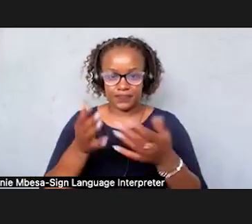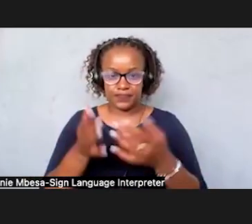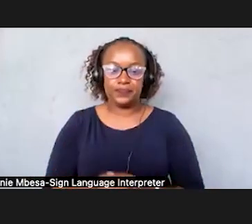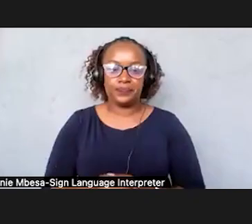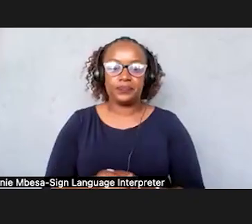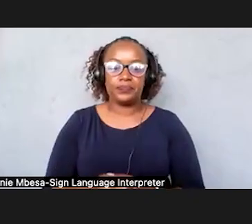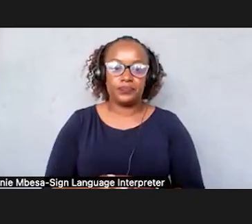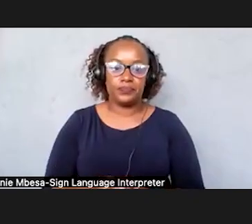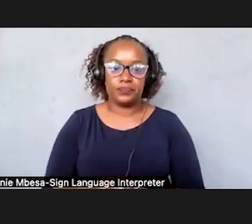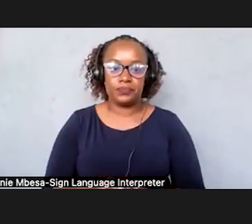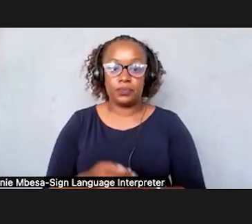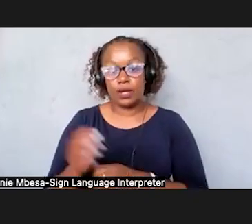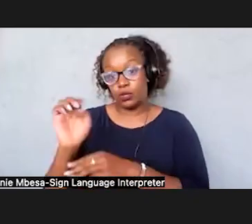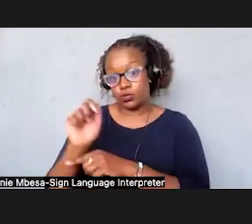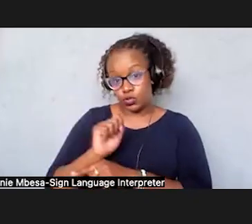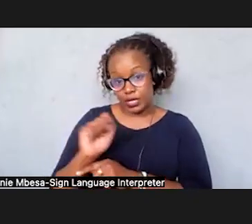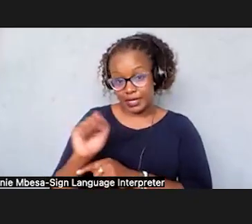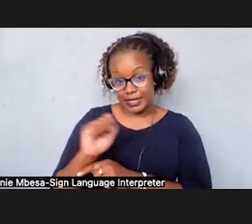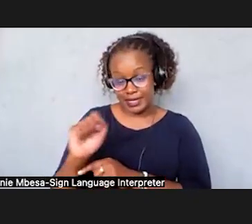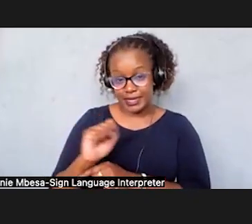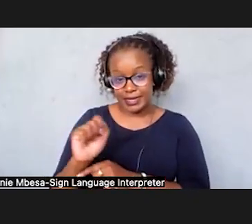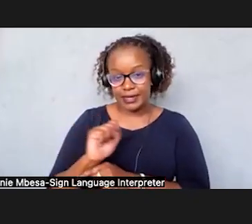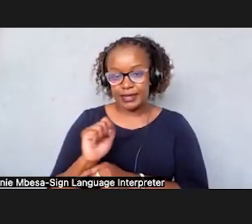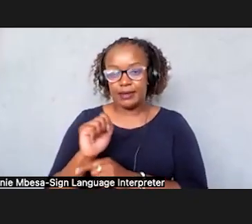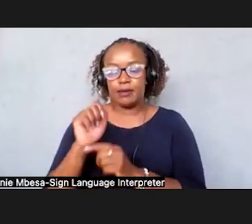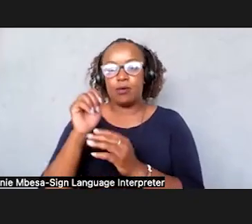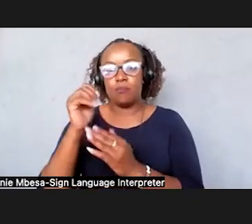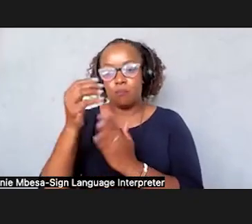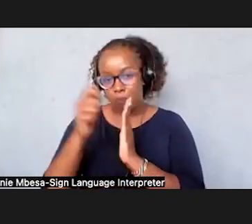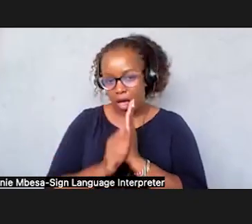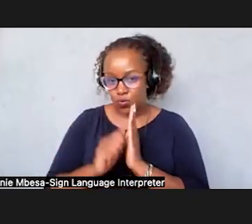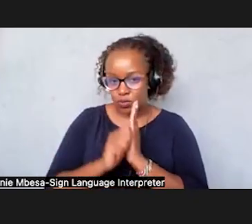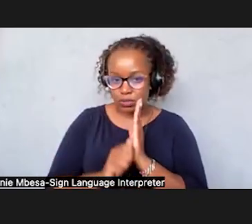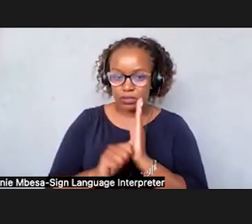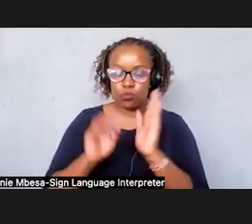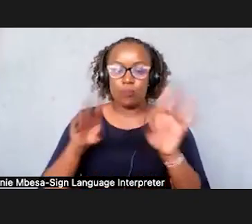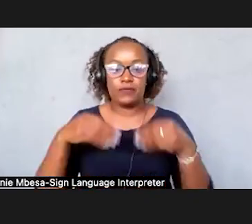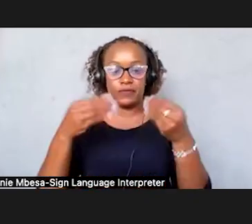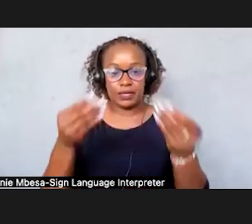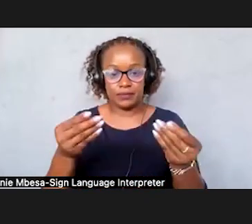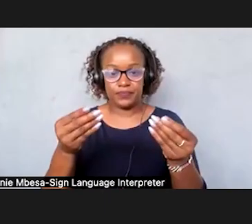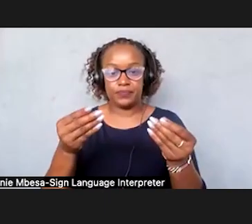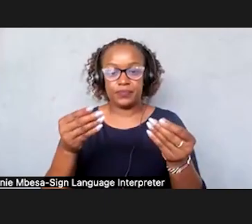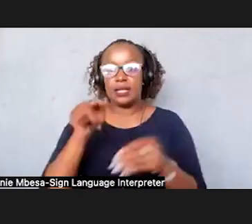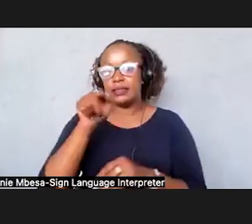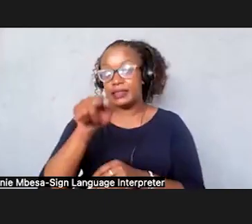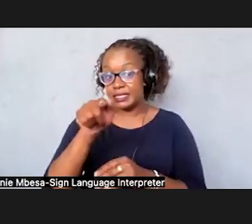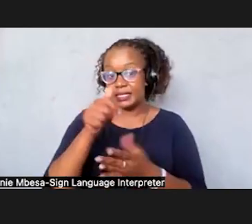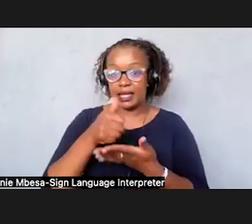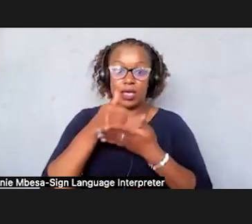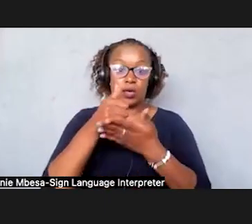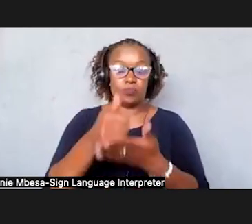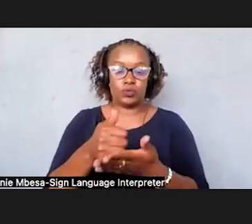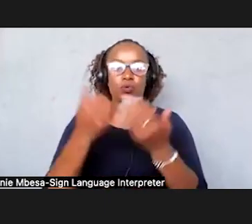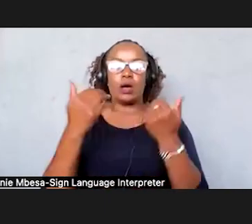Toolkits, training ስለነበሩ manuals were provided. ዩኒፎርም የሆነ ኢምፕሊሜንቴሽን አክሮስ This ሪጅንስ allowed እንዲኖር ጠቅሞናል። for uniform